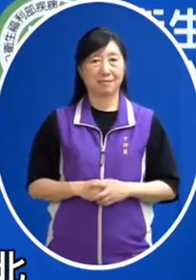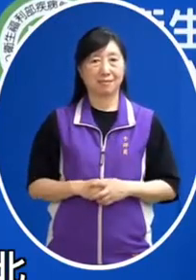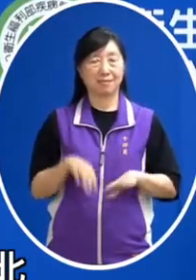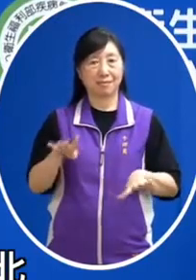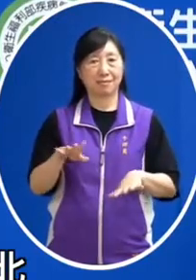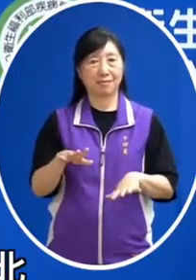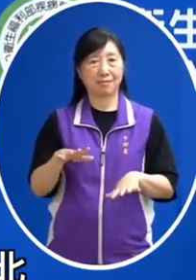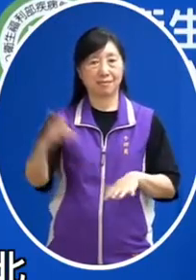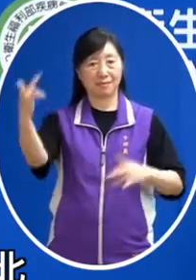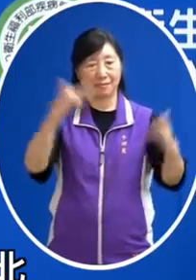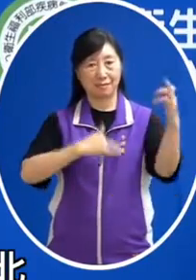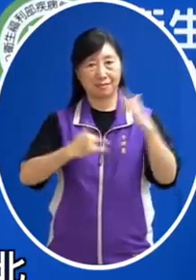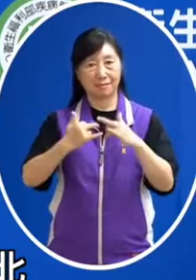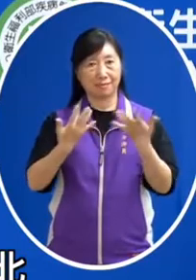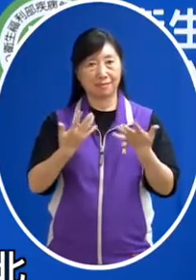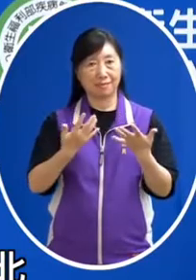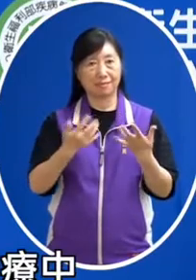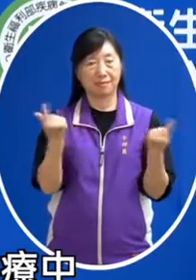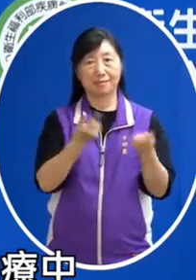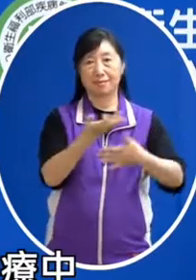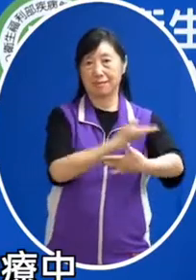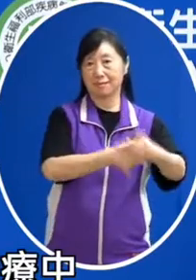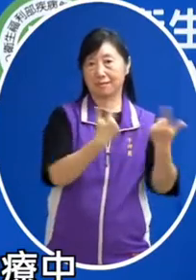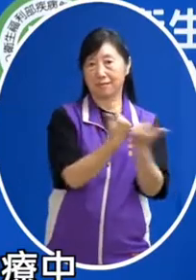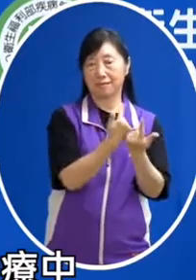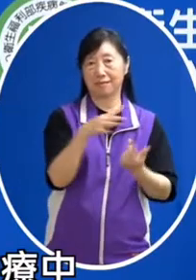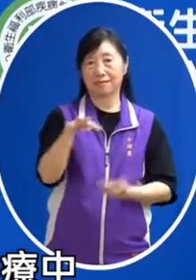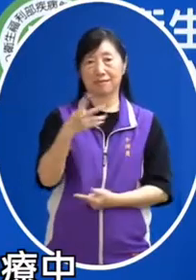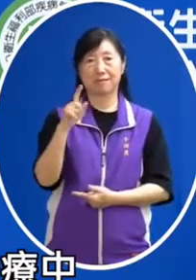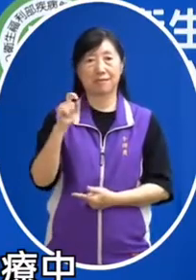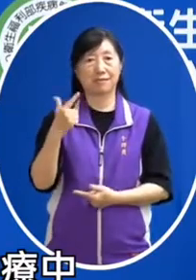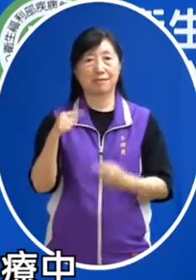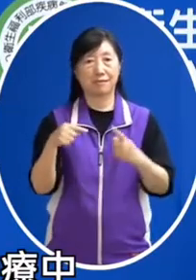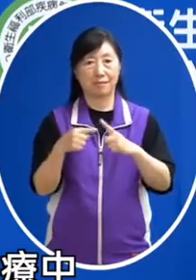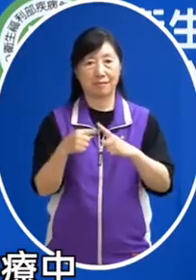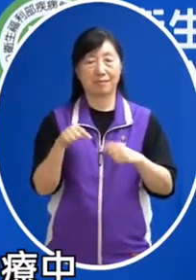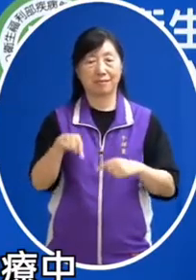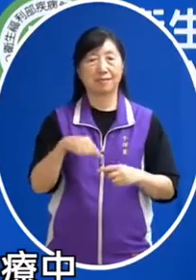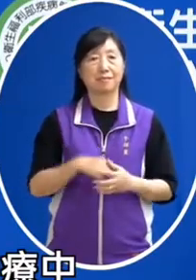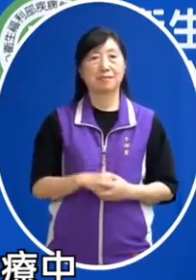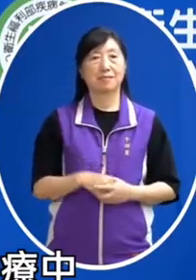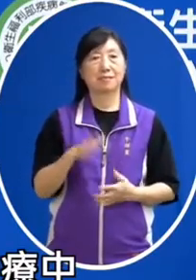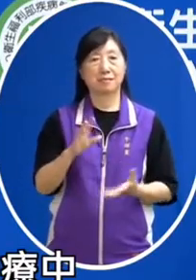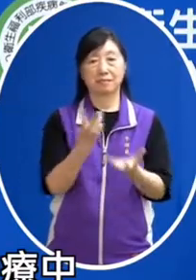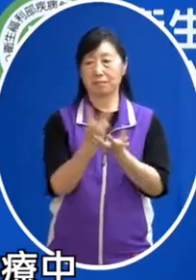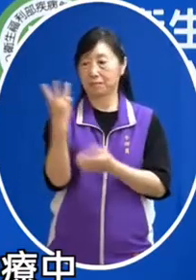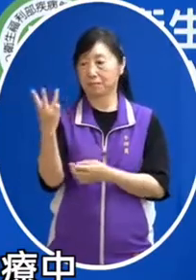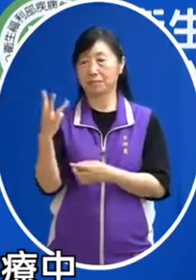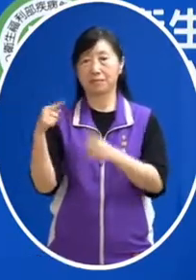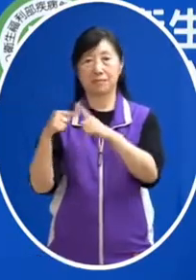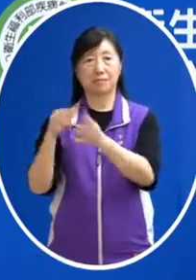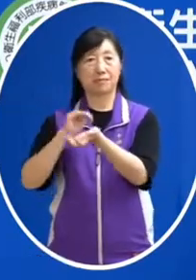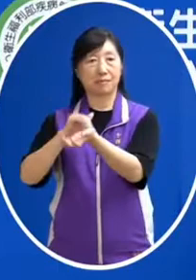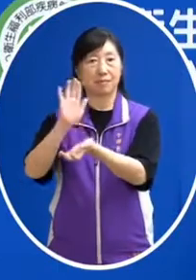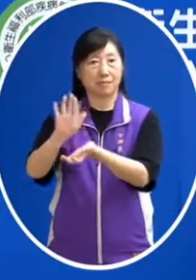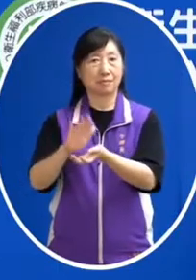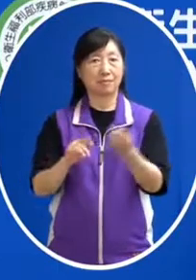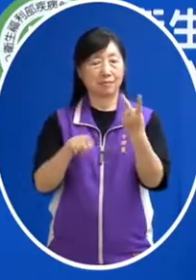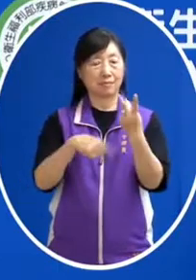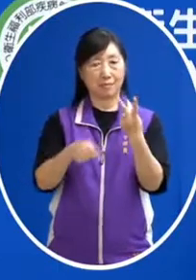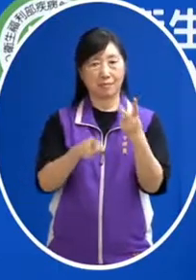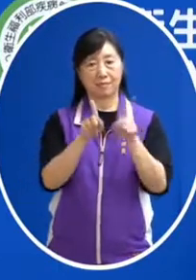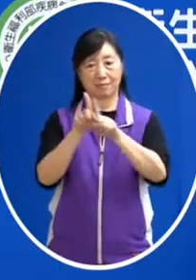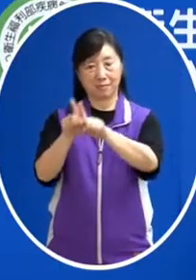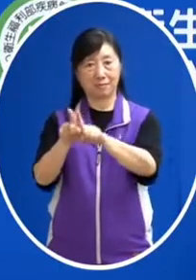航班回来的湖北460名里面，那目前有3人就医治疗中，2人陪